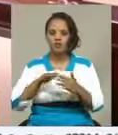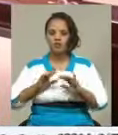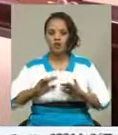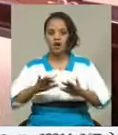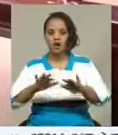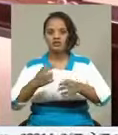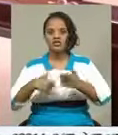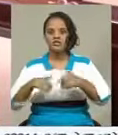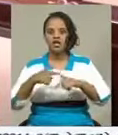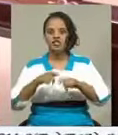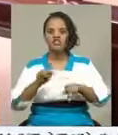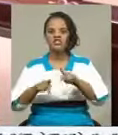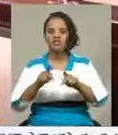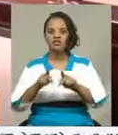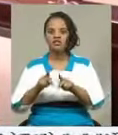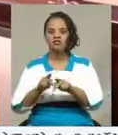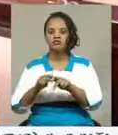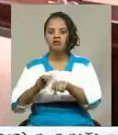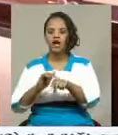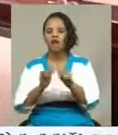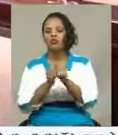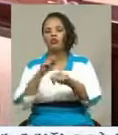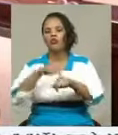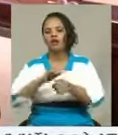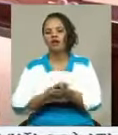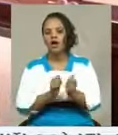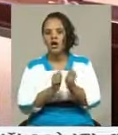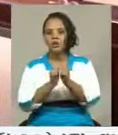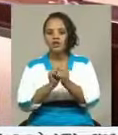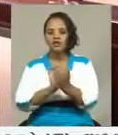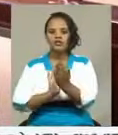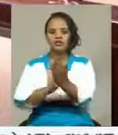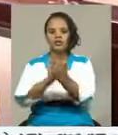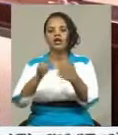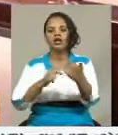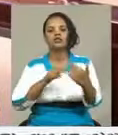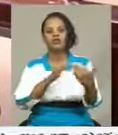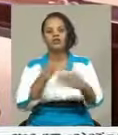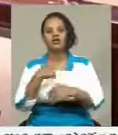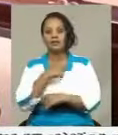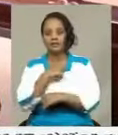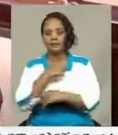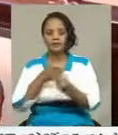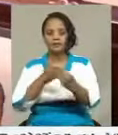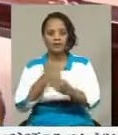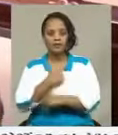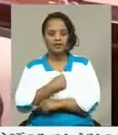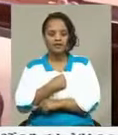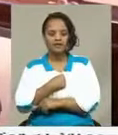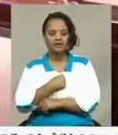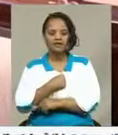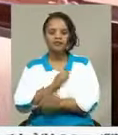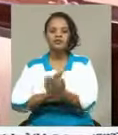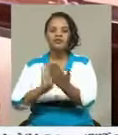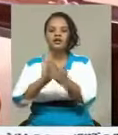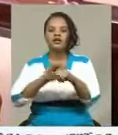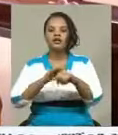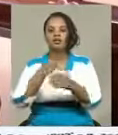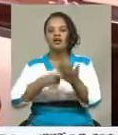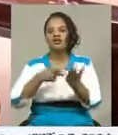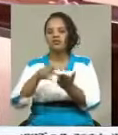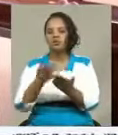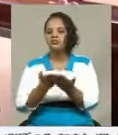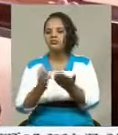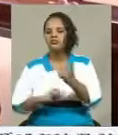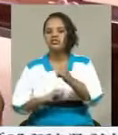እኮ ህዝብን ሞቢላይዝ ለማድረግ አብረናችሁ ቆመናል። አብረን ግንባር ሄደን ተዋግተናል። የእኛ አመራሮችና አባላት ግንባር ላይ ዋጋ ከፍለዋል።